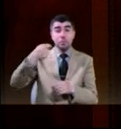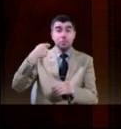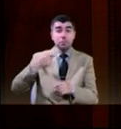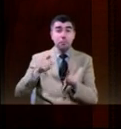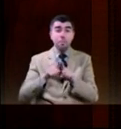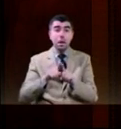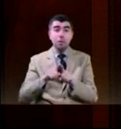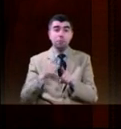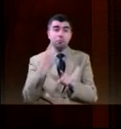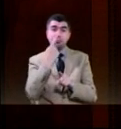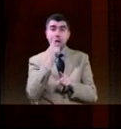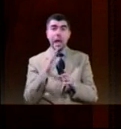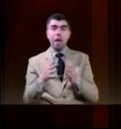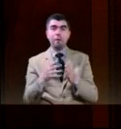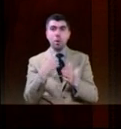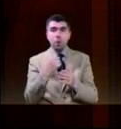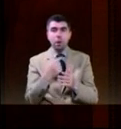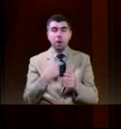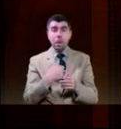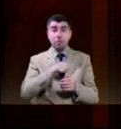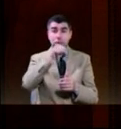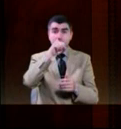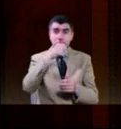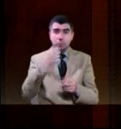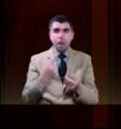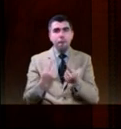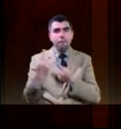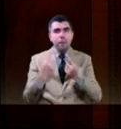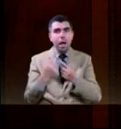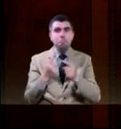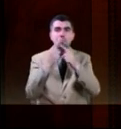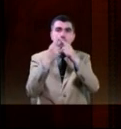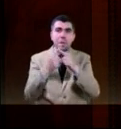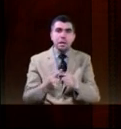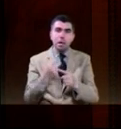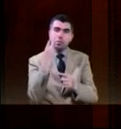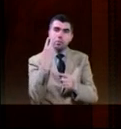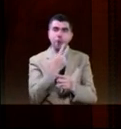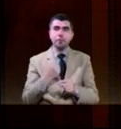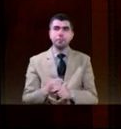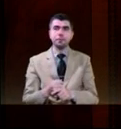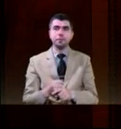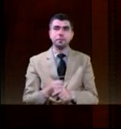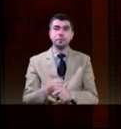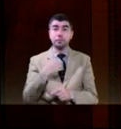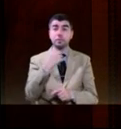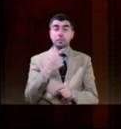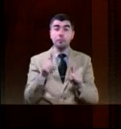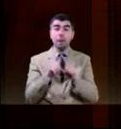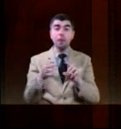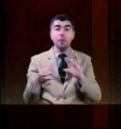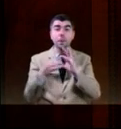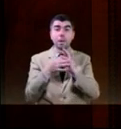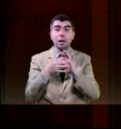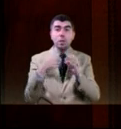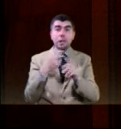النهار ما نلقاوش باش نخلصوا. قال لنا الا بغيتيو هذا الشيء اجيو نشوف الميزانيه ديالكم كي دايره. بحال دابا الا مشيتي عند البنك ماشي غيسلفك